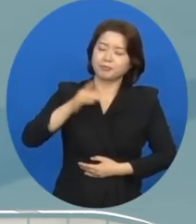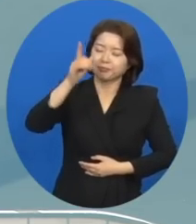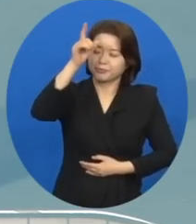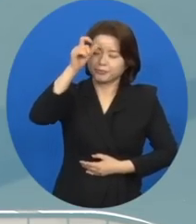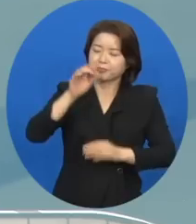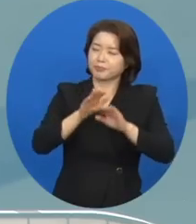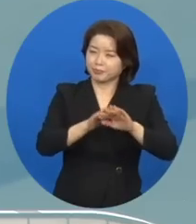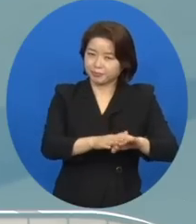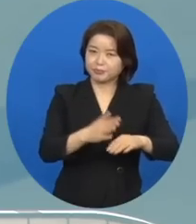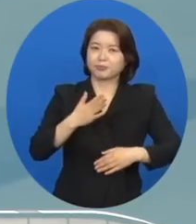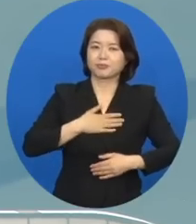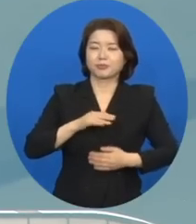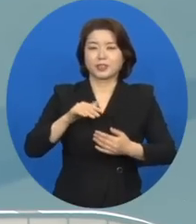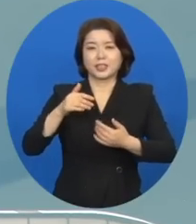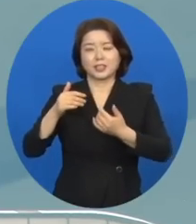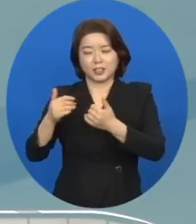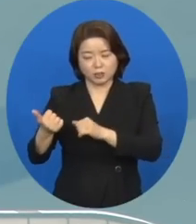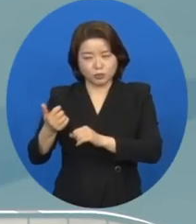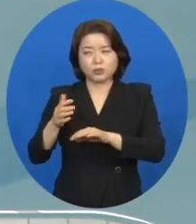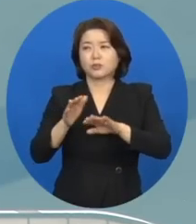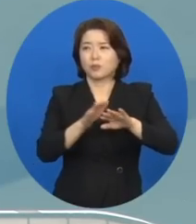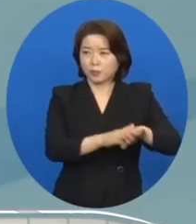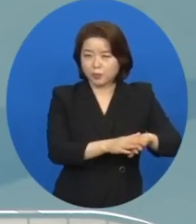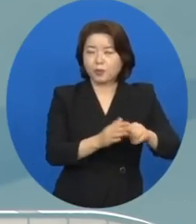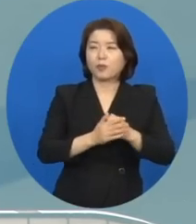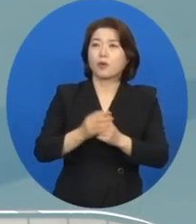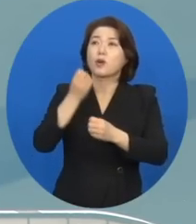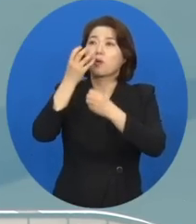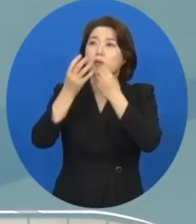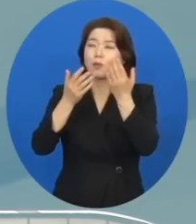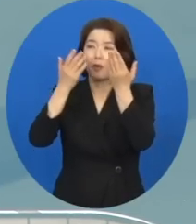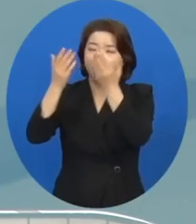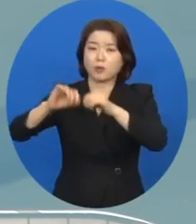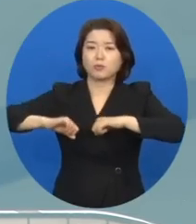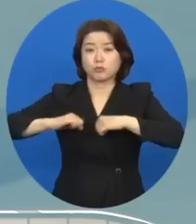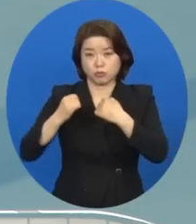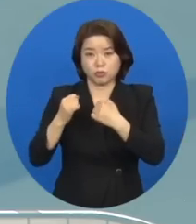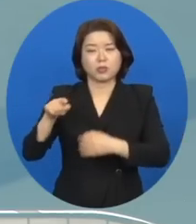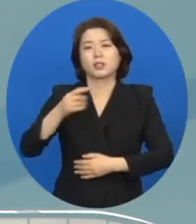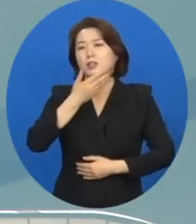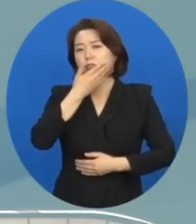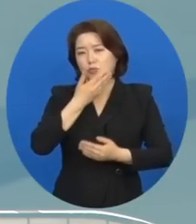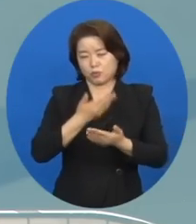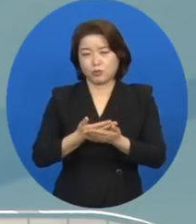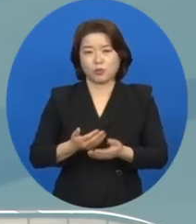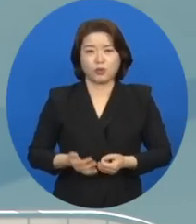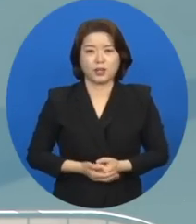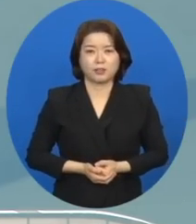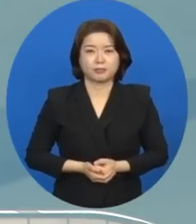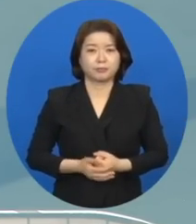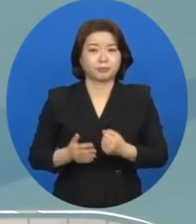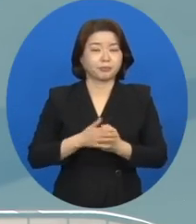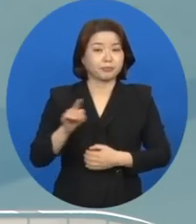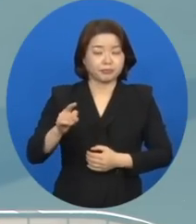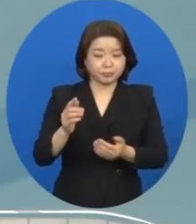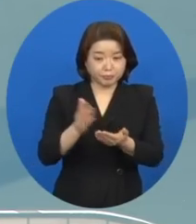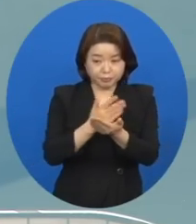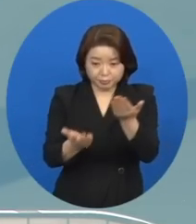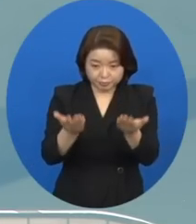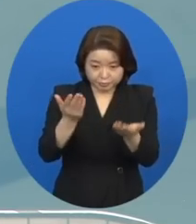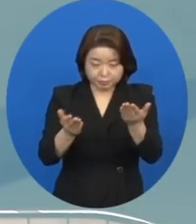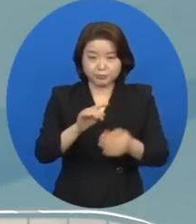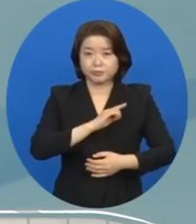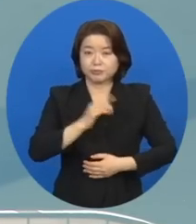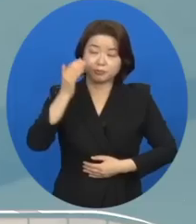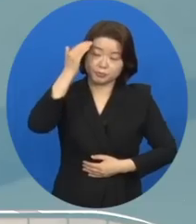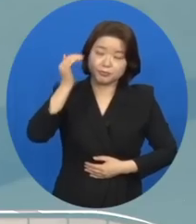내 자아를 죽었음을 고백하고 순종하는 것이 너무나 중요하다는 것입니다. 그래서 이런 분별에 가장 방해가 되는 것이